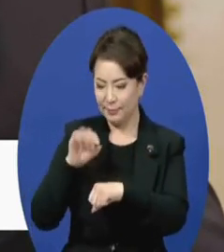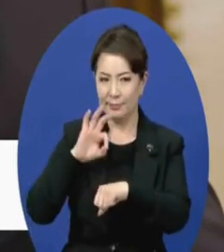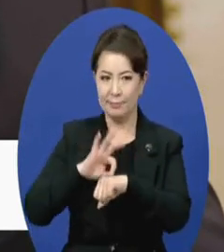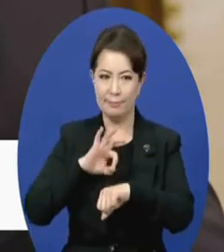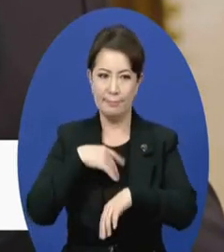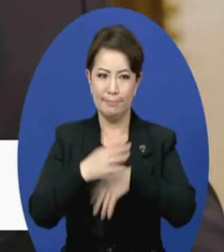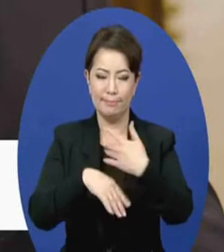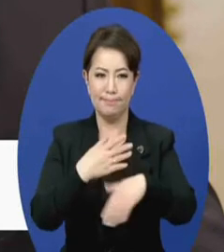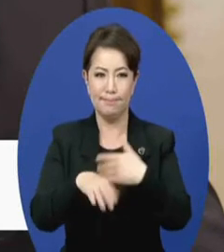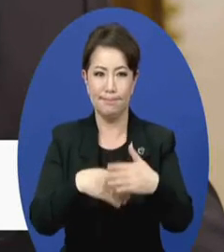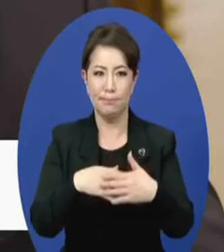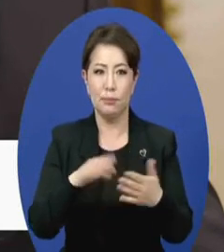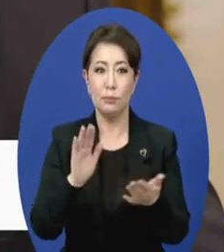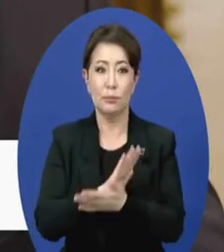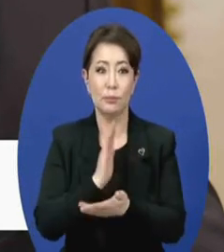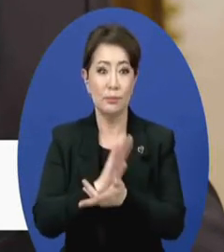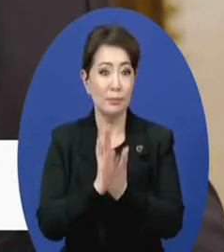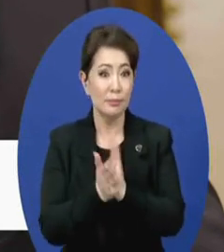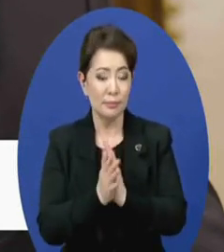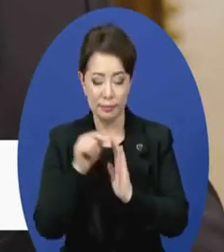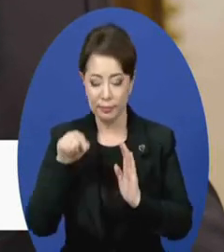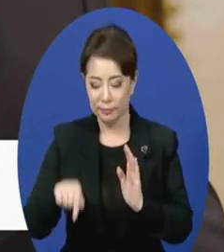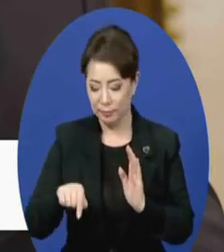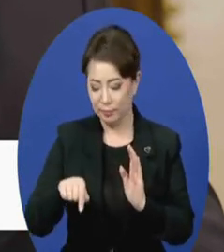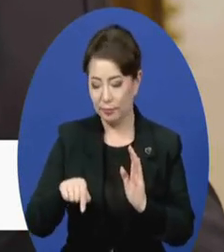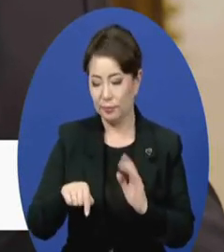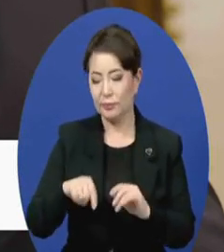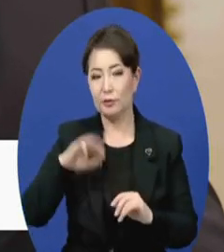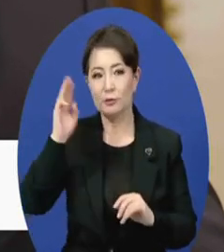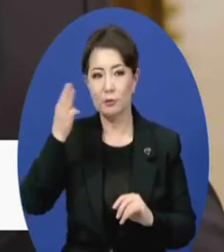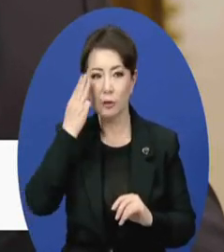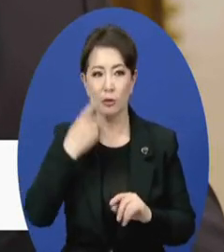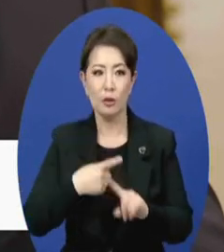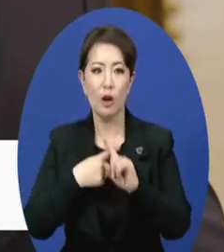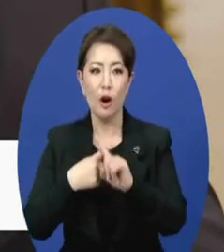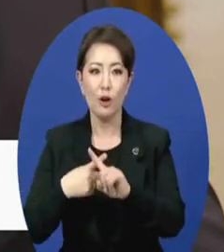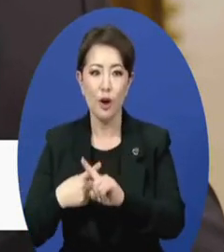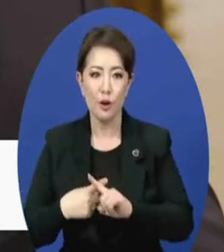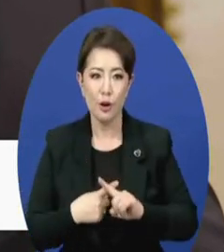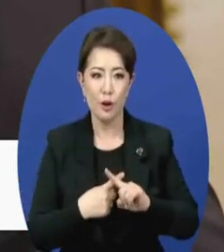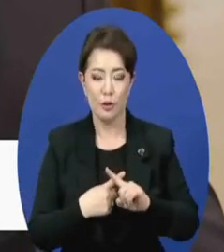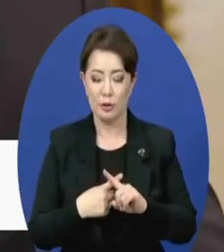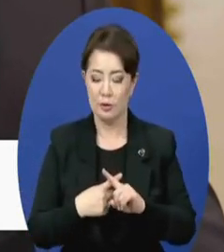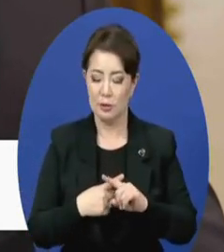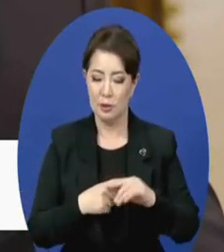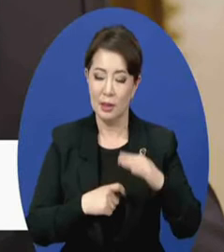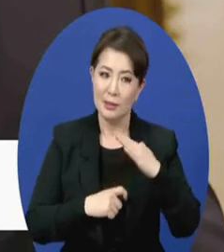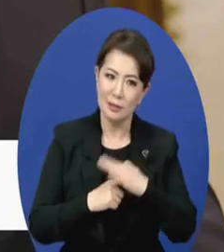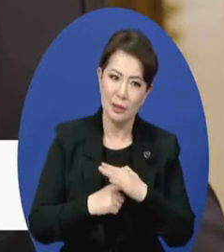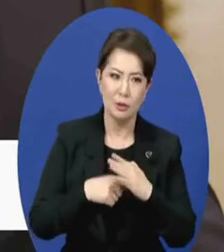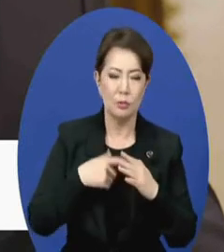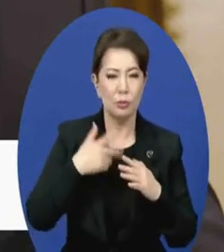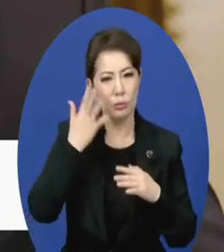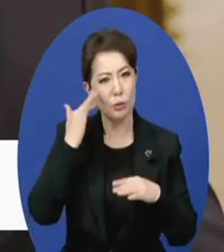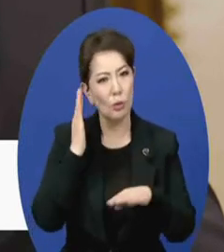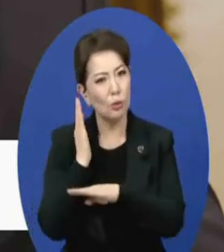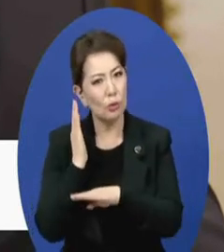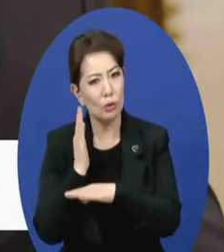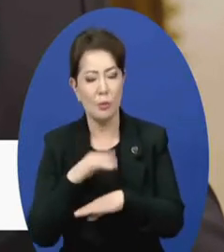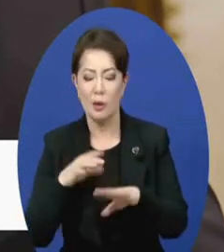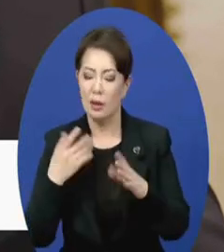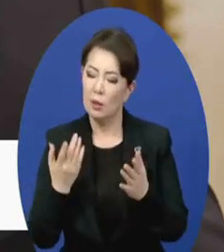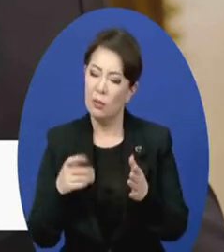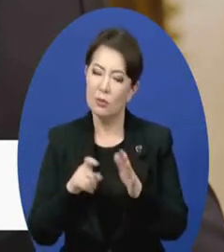эрчимтэй явуулж байгаа ч гэсэн тодорхой бас хөл хорой хязгаарлалтыг тодорхой өдрүүд гэмүү одоо дор